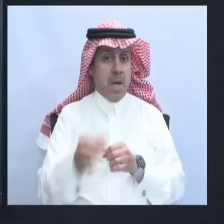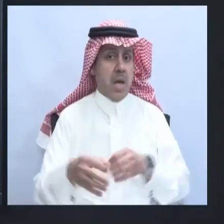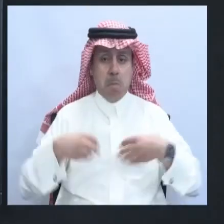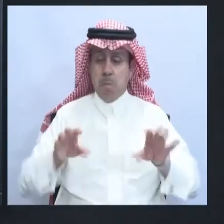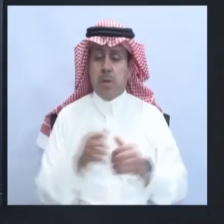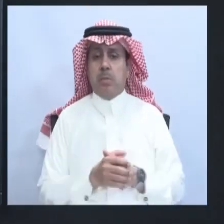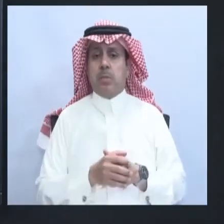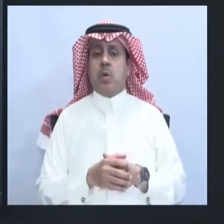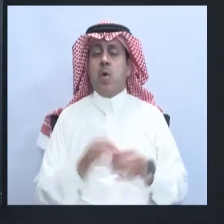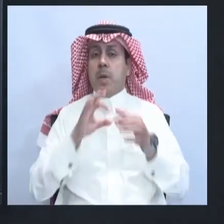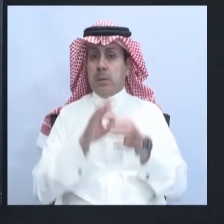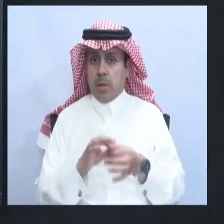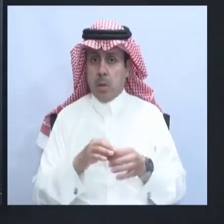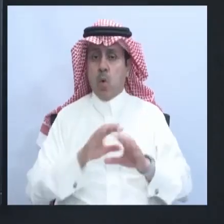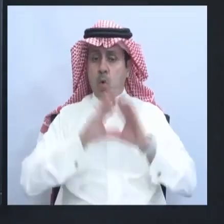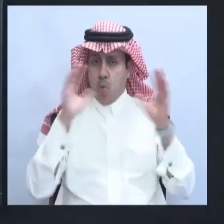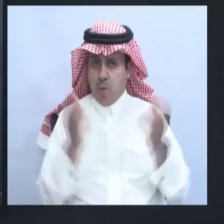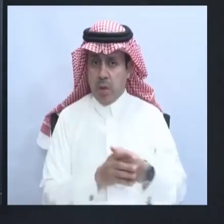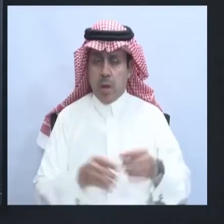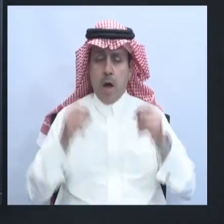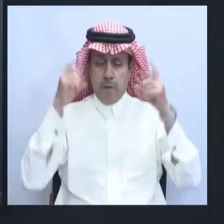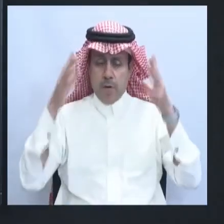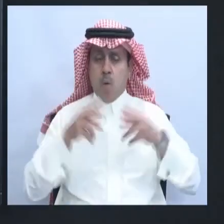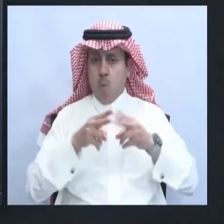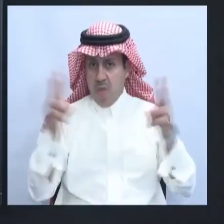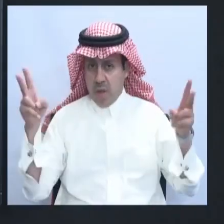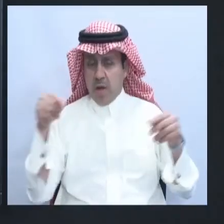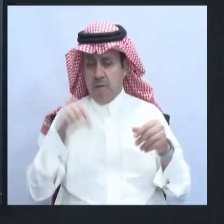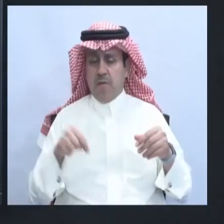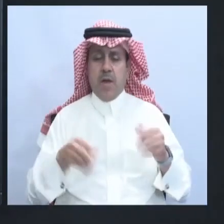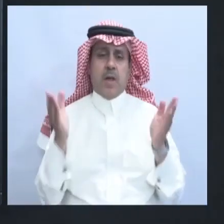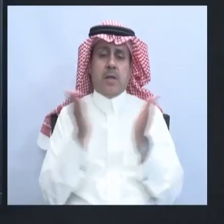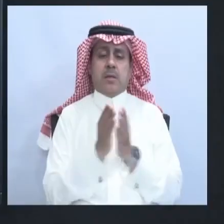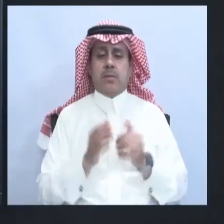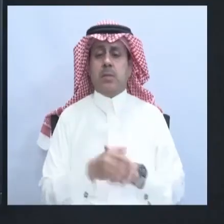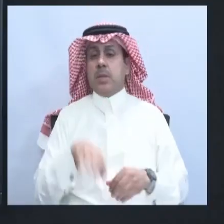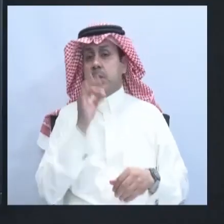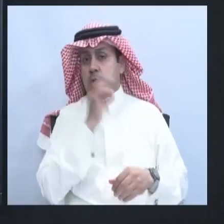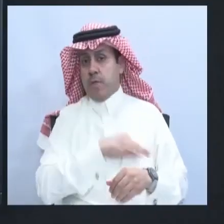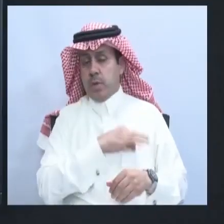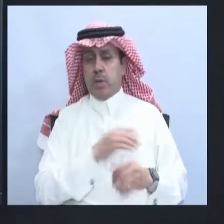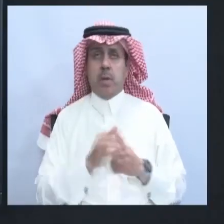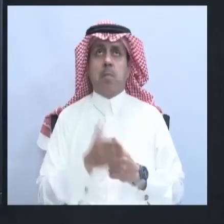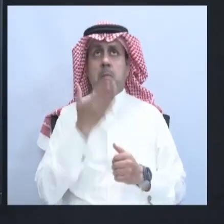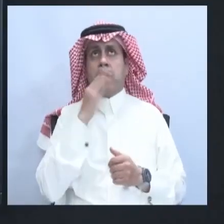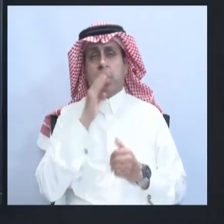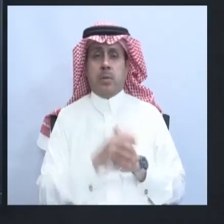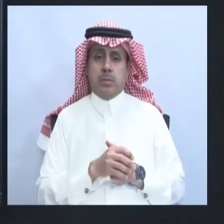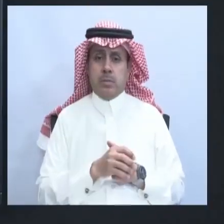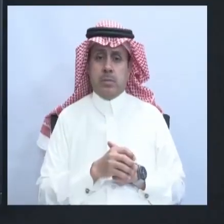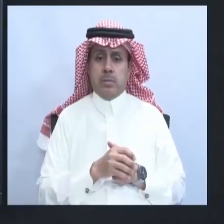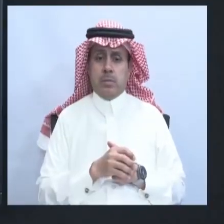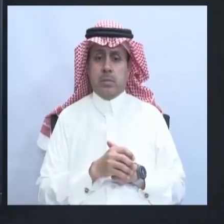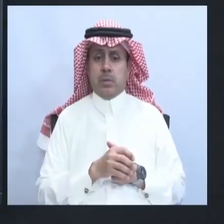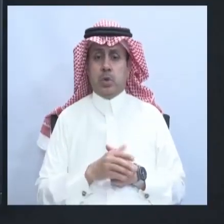وما يتعلق بذلك كل هذا وغيره بحمد الله تعالى استمتعتم واستفدتم بحمد الله تعالى من خلال